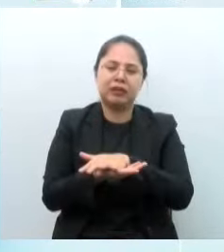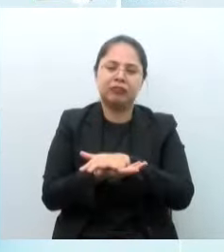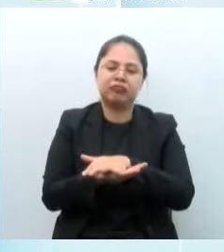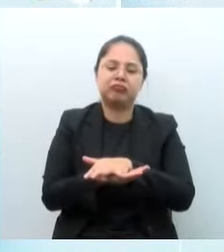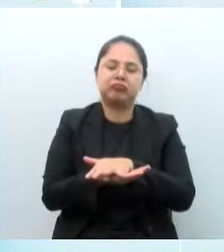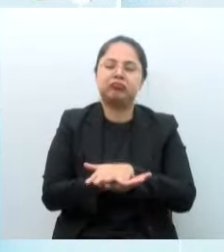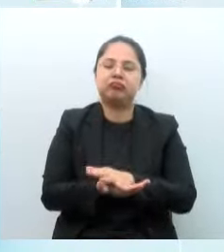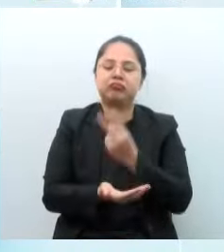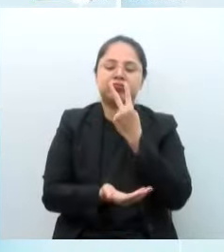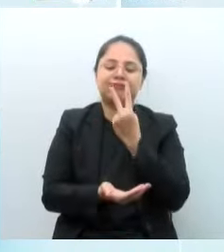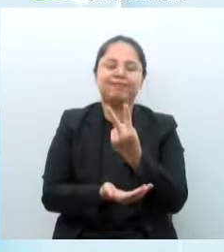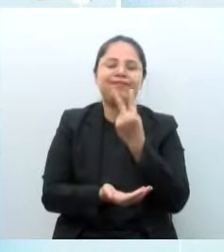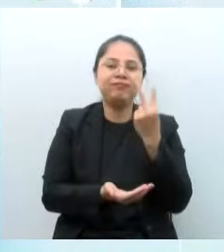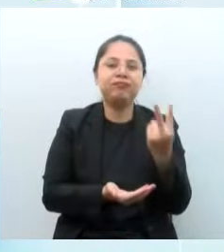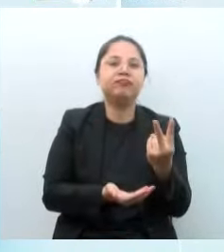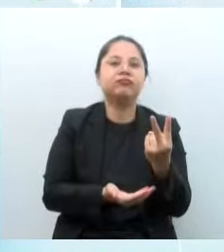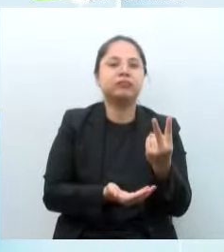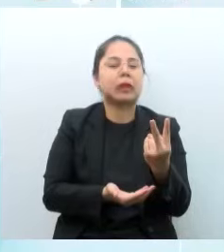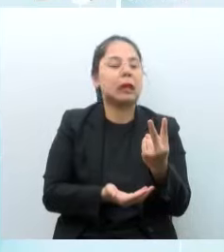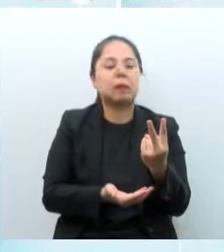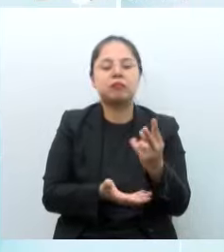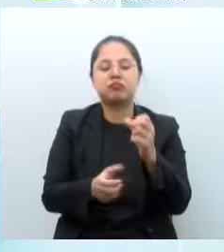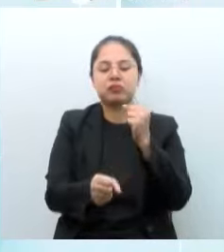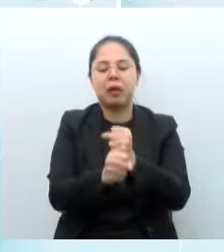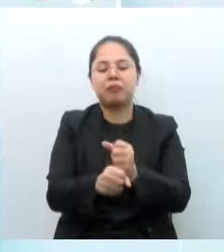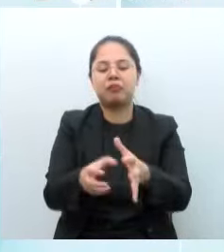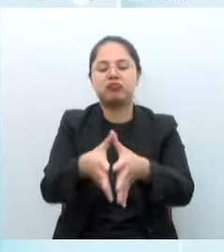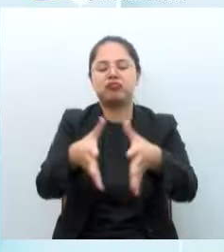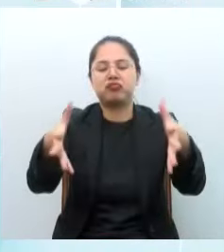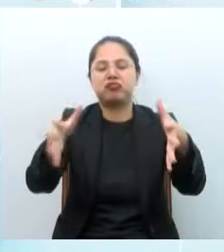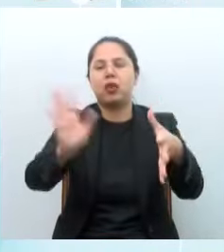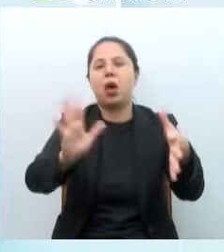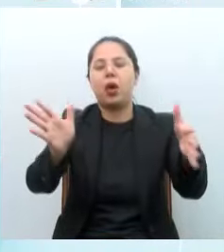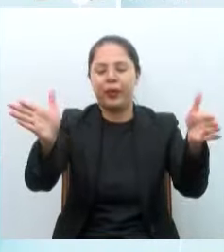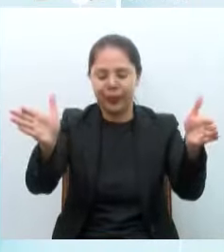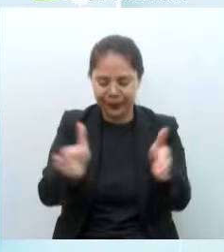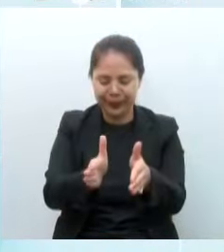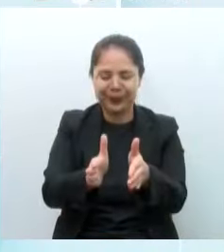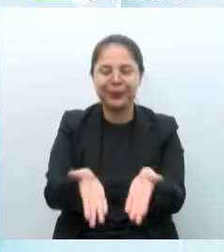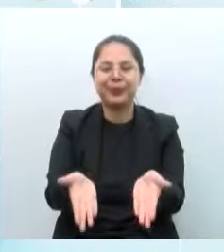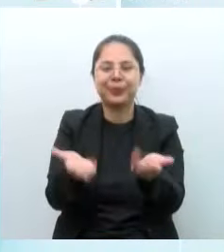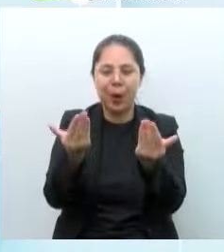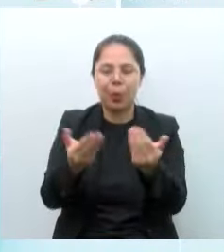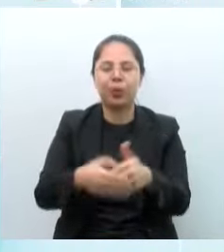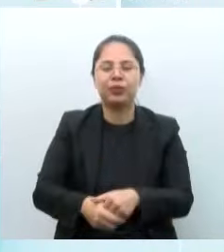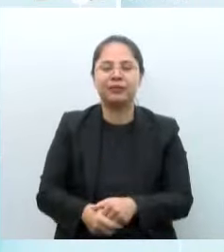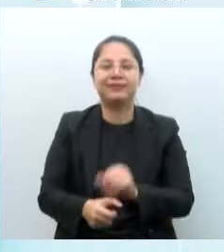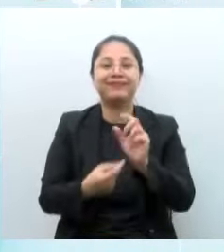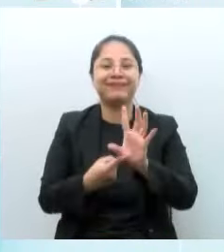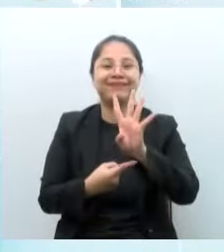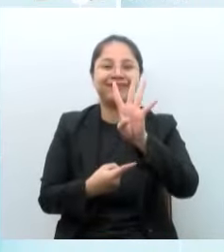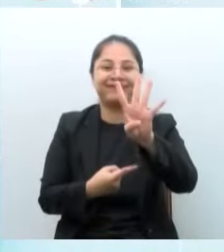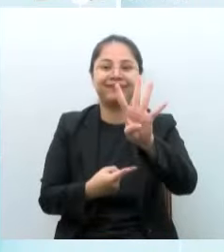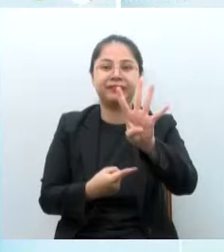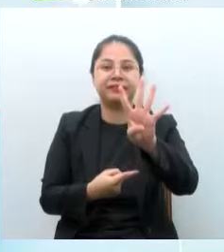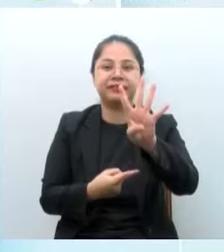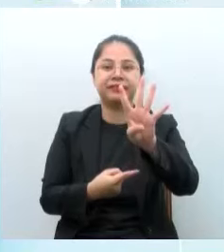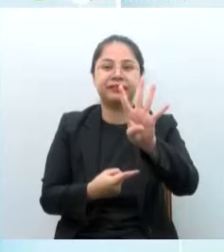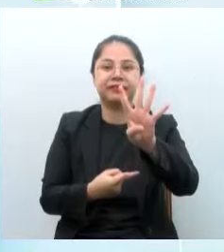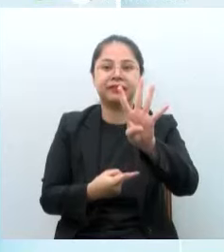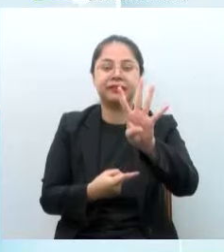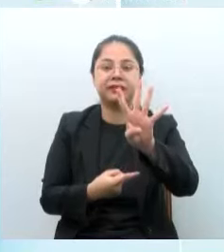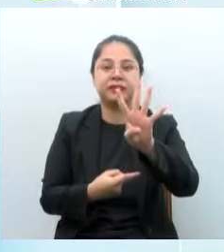ะทำให้ลดลงนะครับอย่างที่สี่นะครับการเลิก